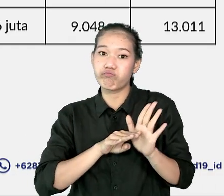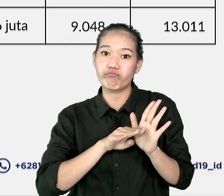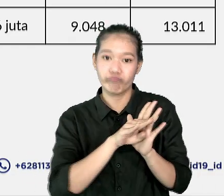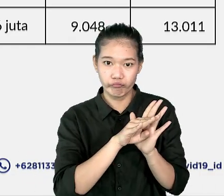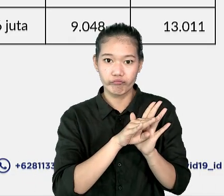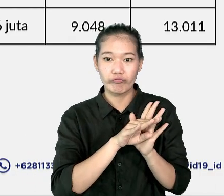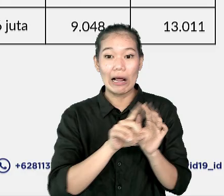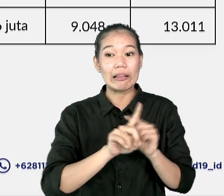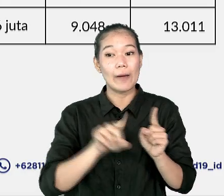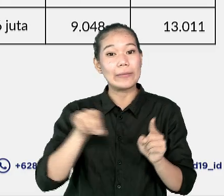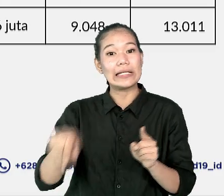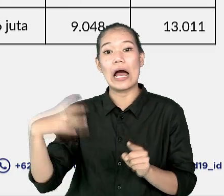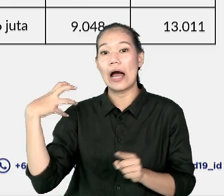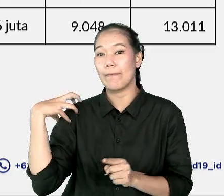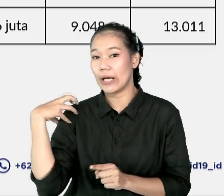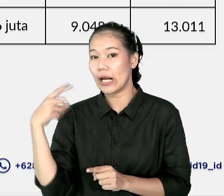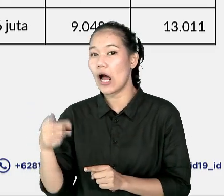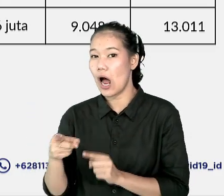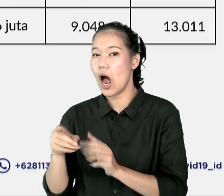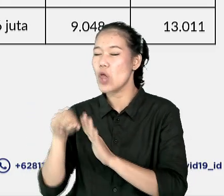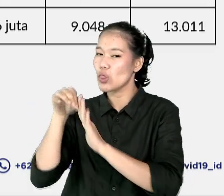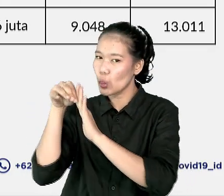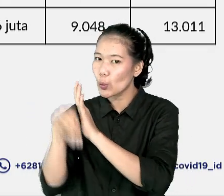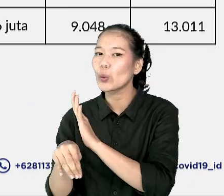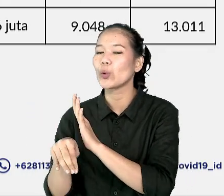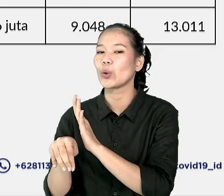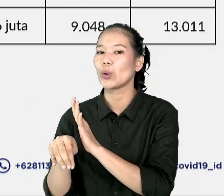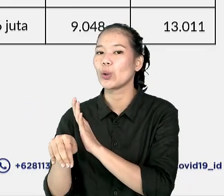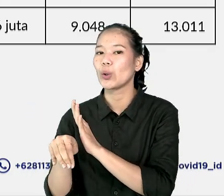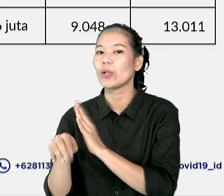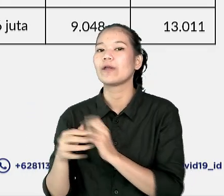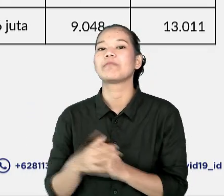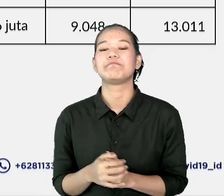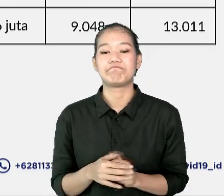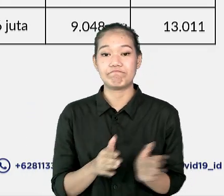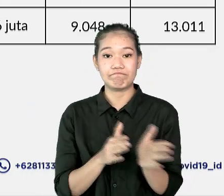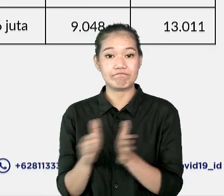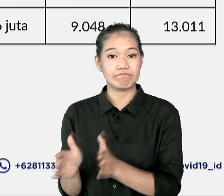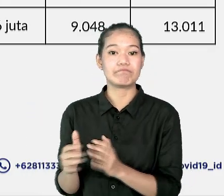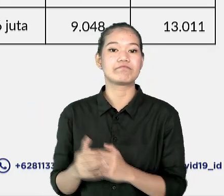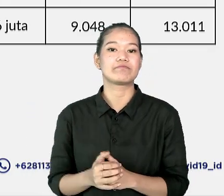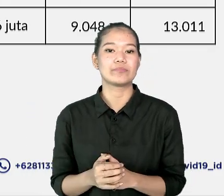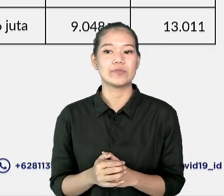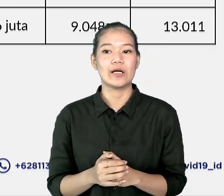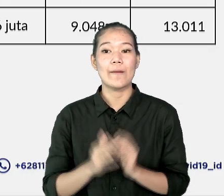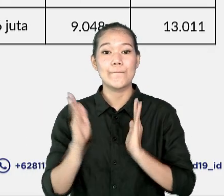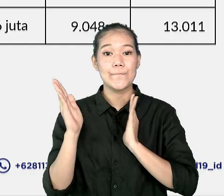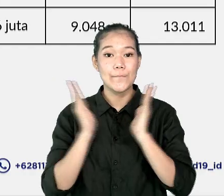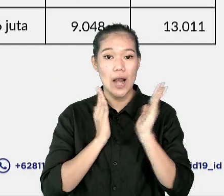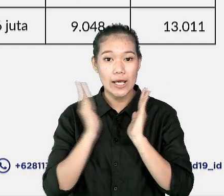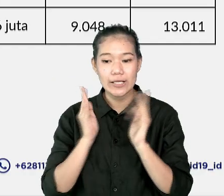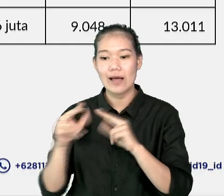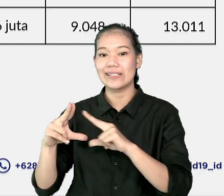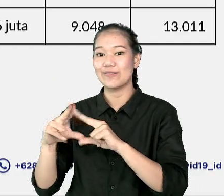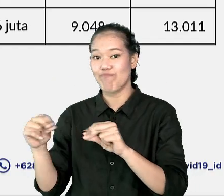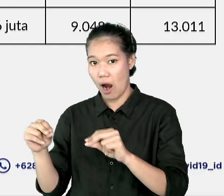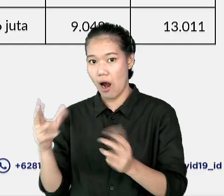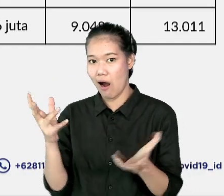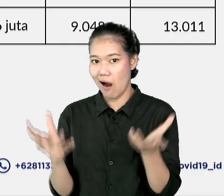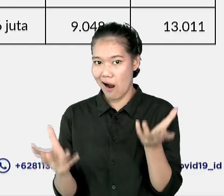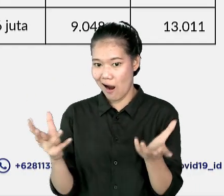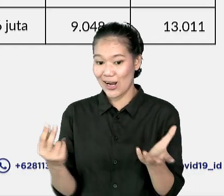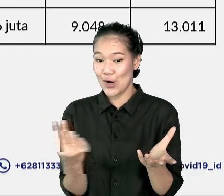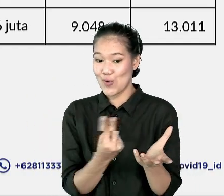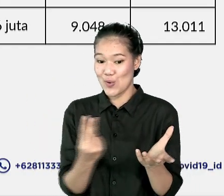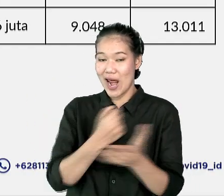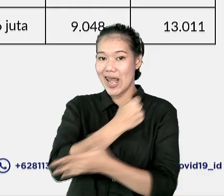lonjakan, sedangkan di Amerika Serikat mengalami penurunan. Selanjutnya pada Malaysia dan Jepang.